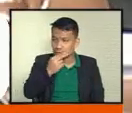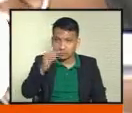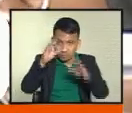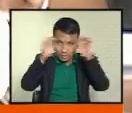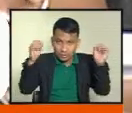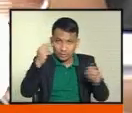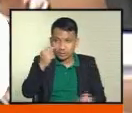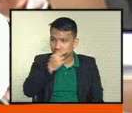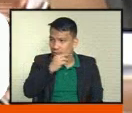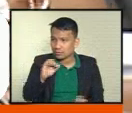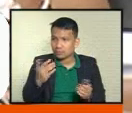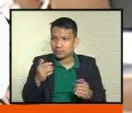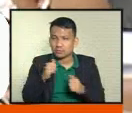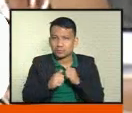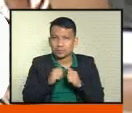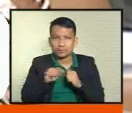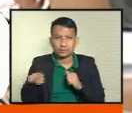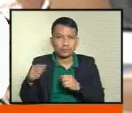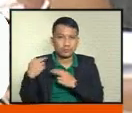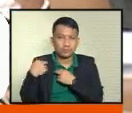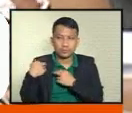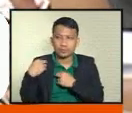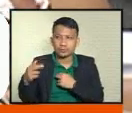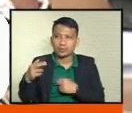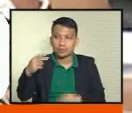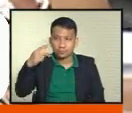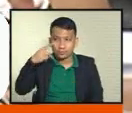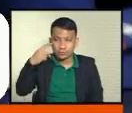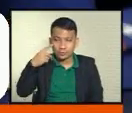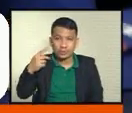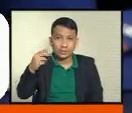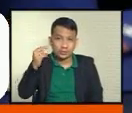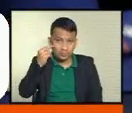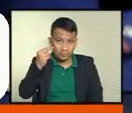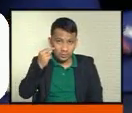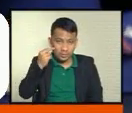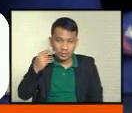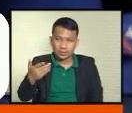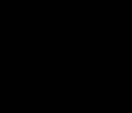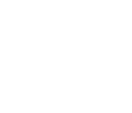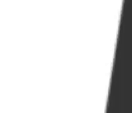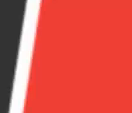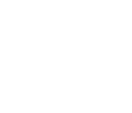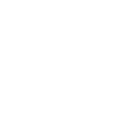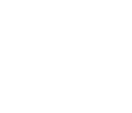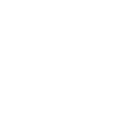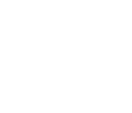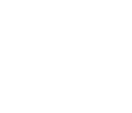nangangahulugan na wala ng pananagutan sina Purisima at Napeñas sa insidente.